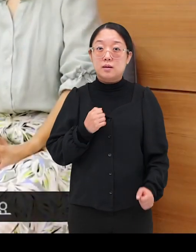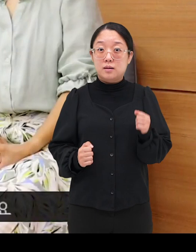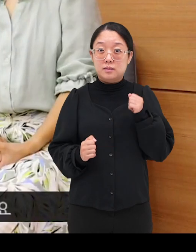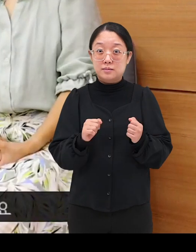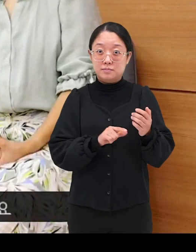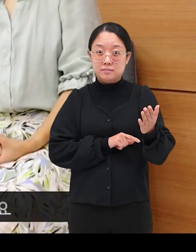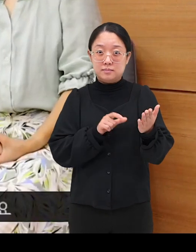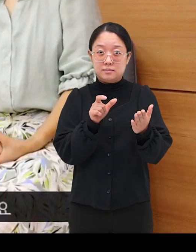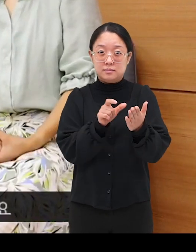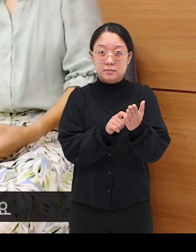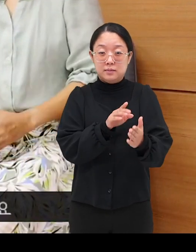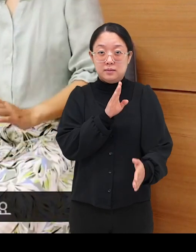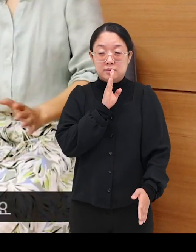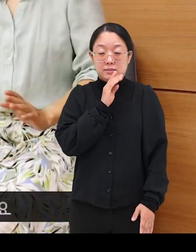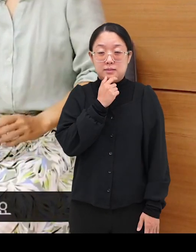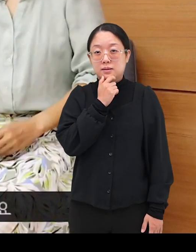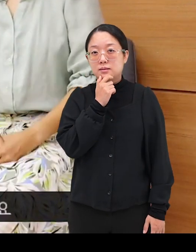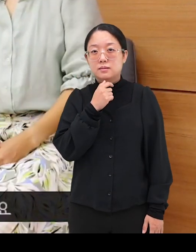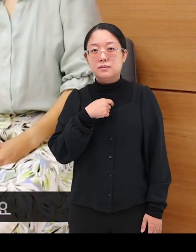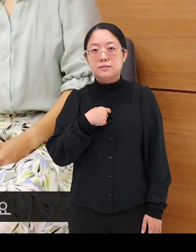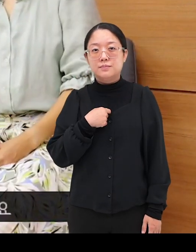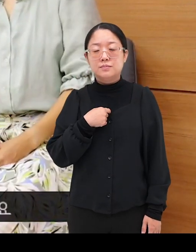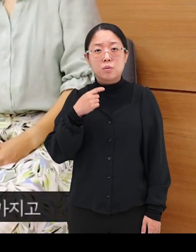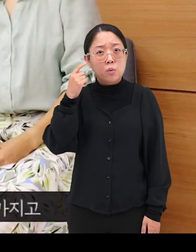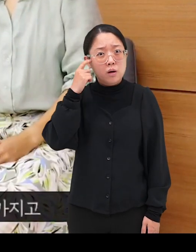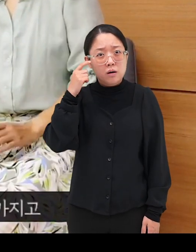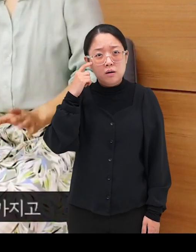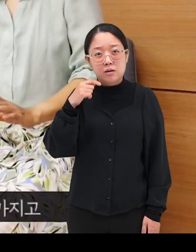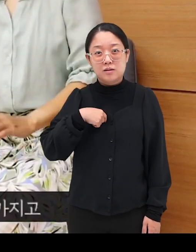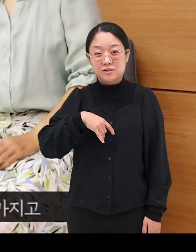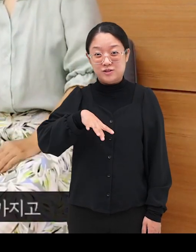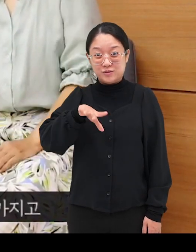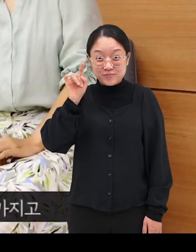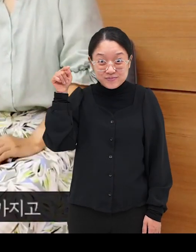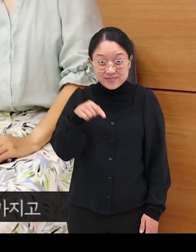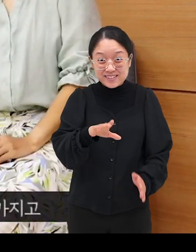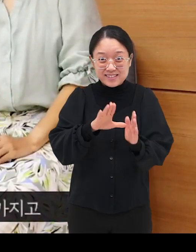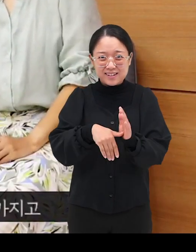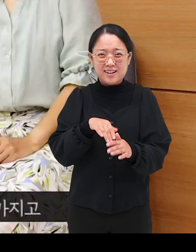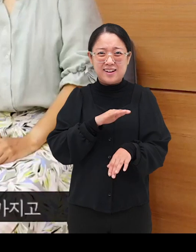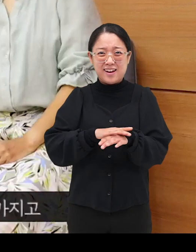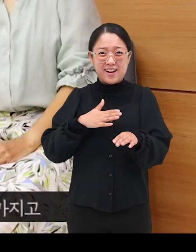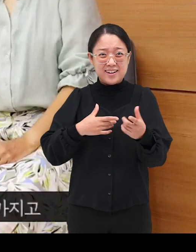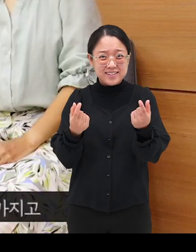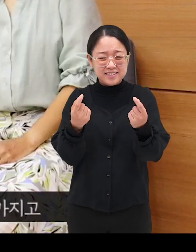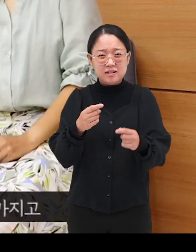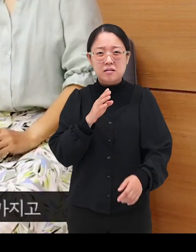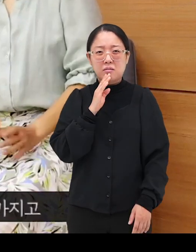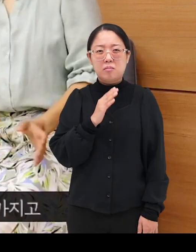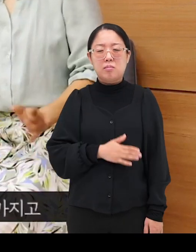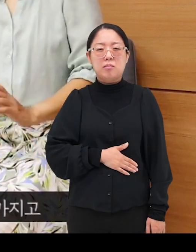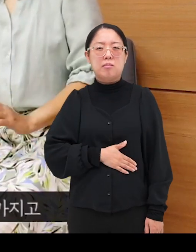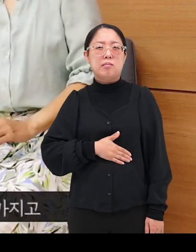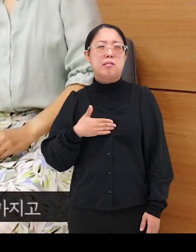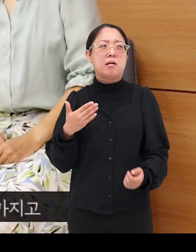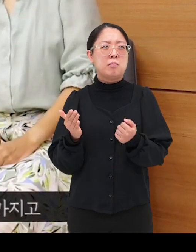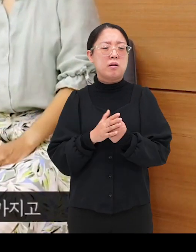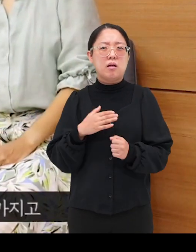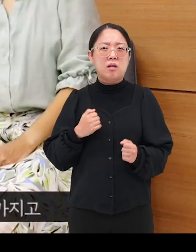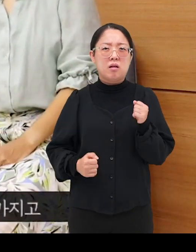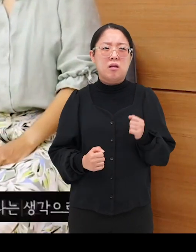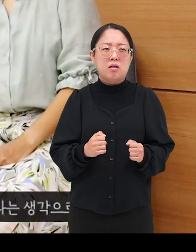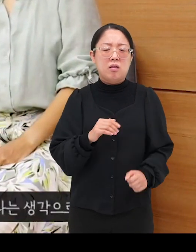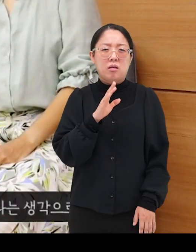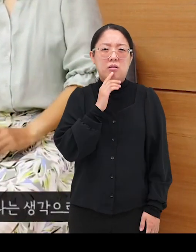사실은 달리기를 쓰고 싶진 않았었어요. 처음에 여기 왔을 때는 알다시피 권태기라고